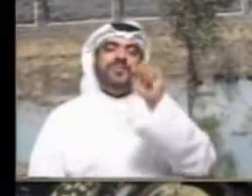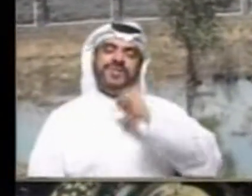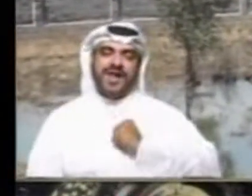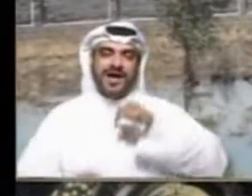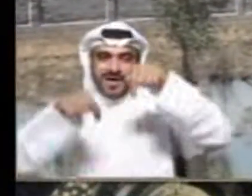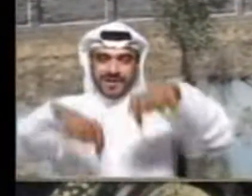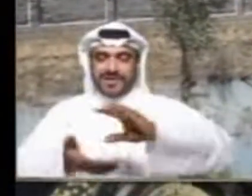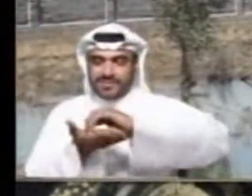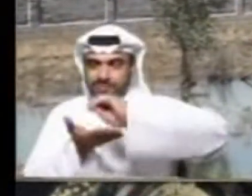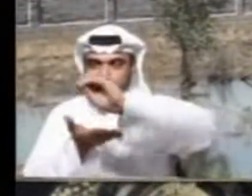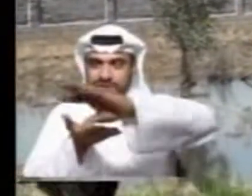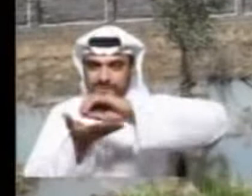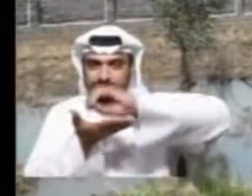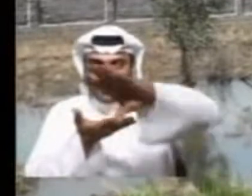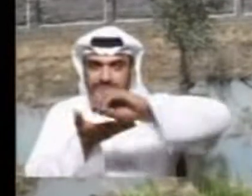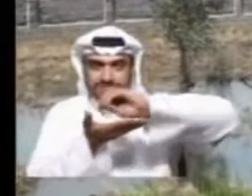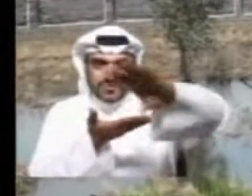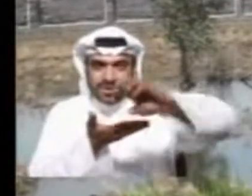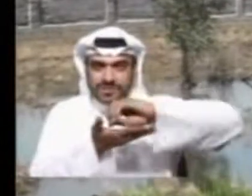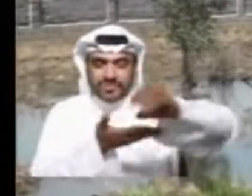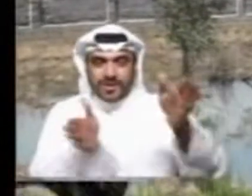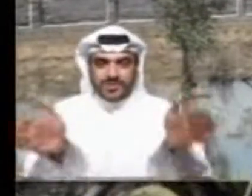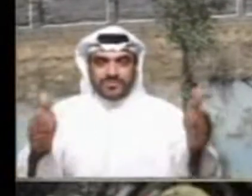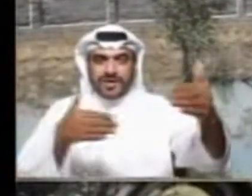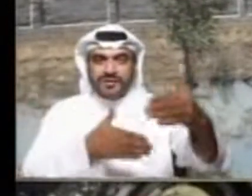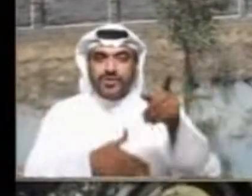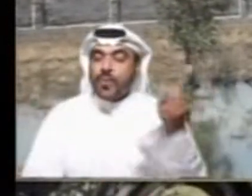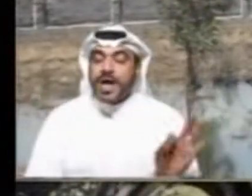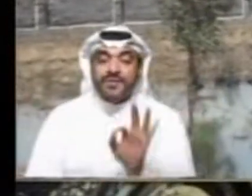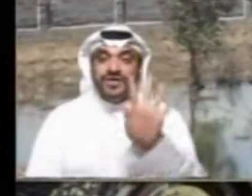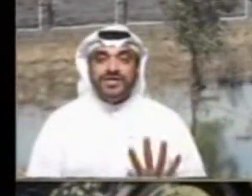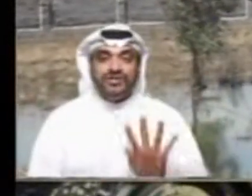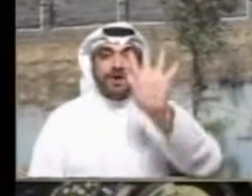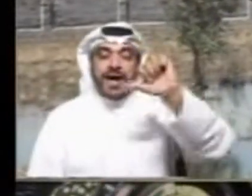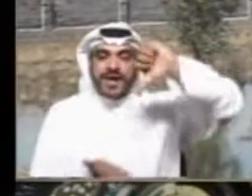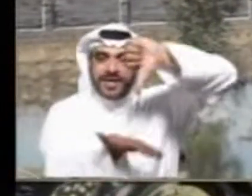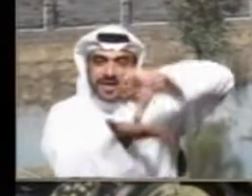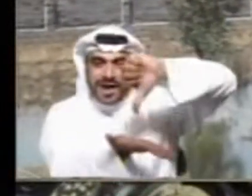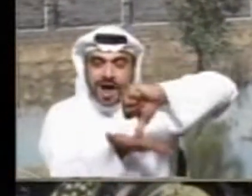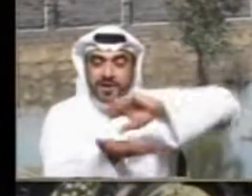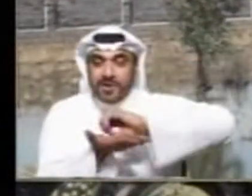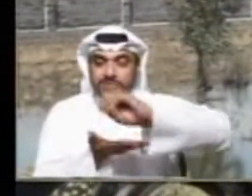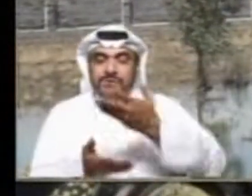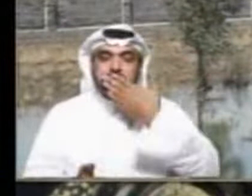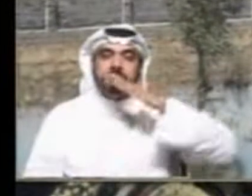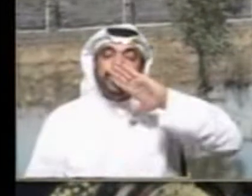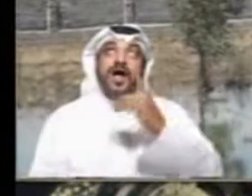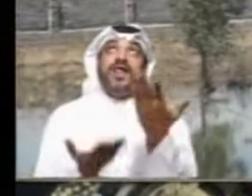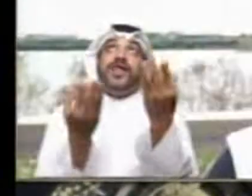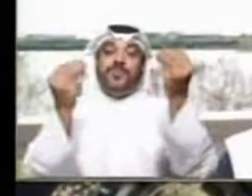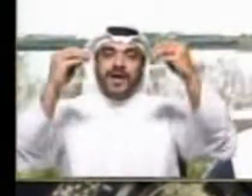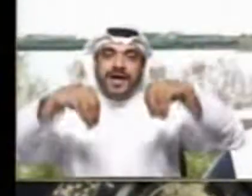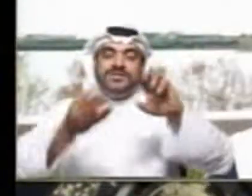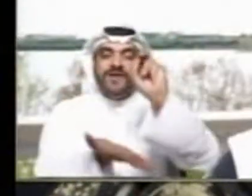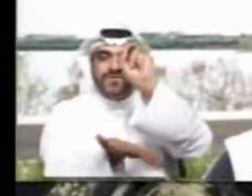هنا في هذه المحافظة، محافظة غولستان، وتم التوزيع بنجاح كبير اللهم لك الحمد في